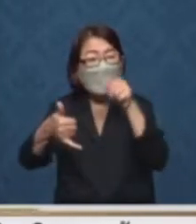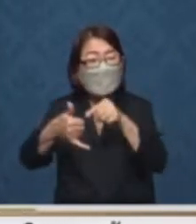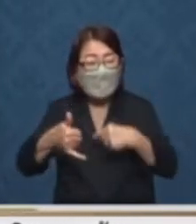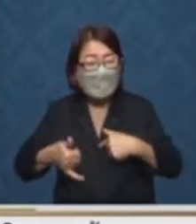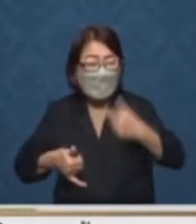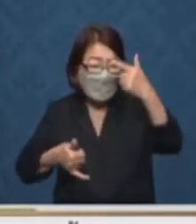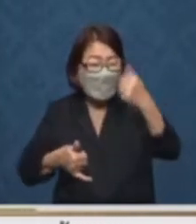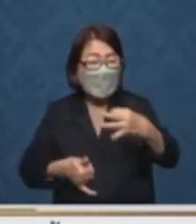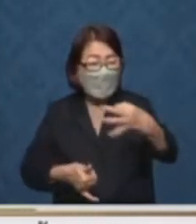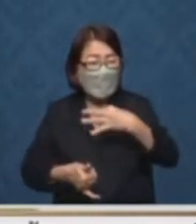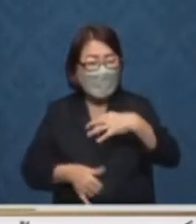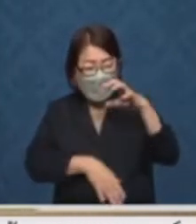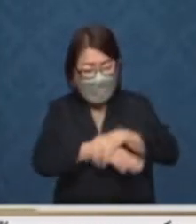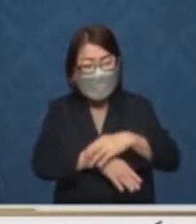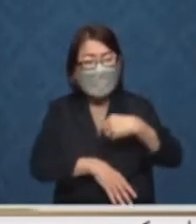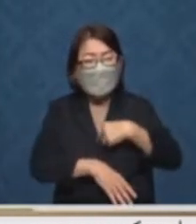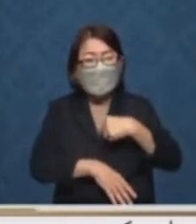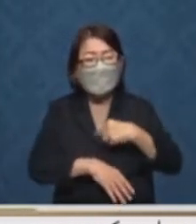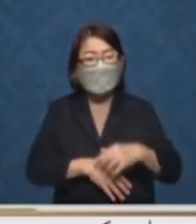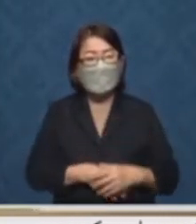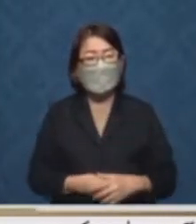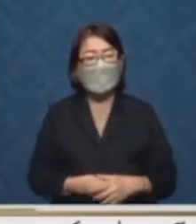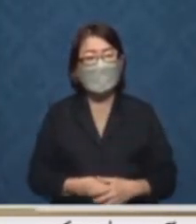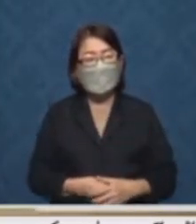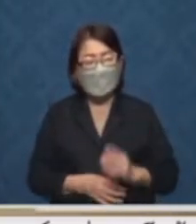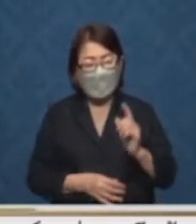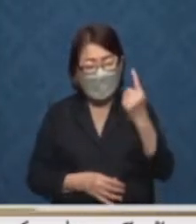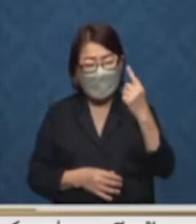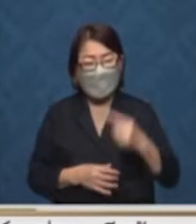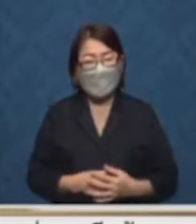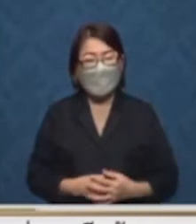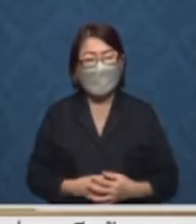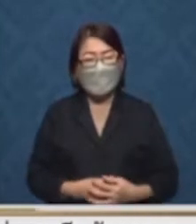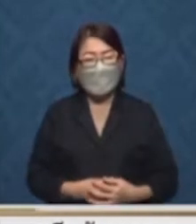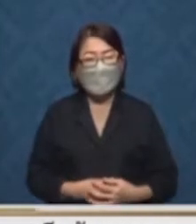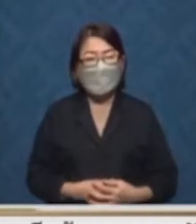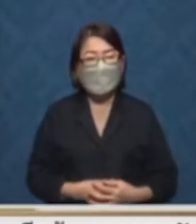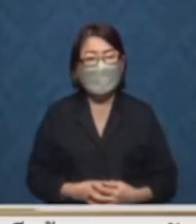ฟ้องผมดำเนินคดีกับผมเลยถัดไปครับ